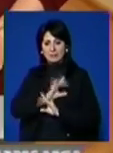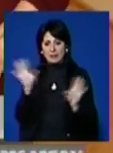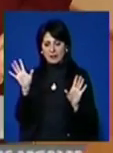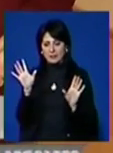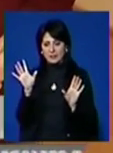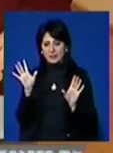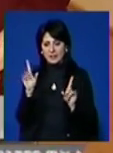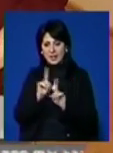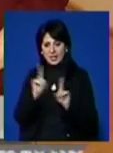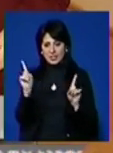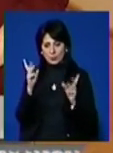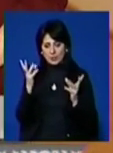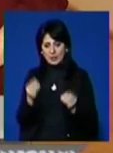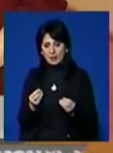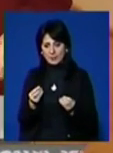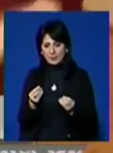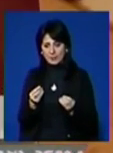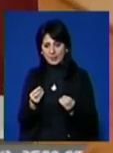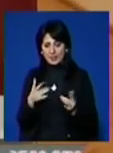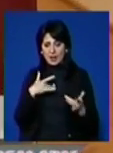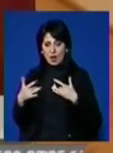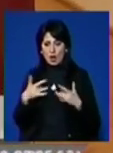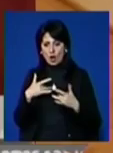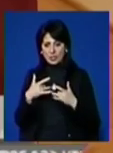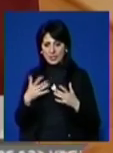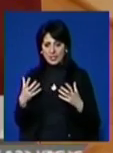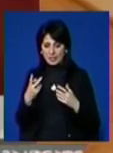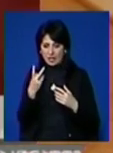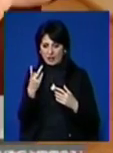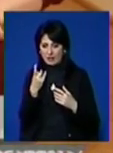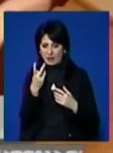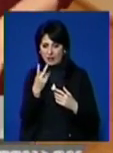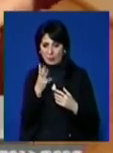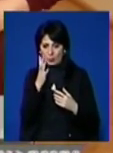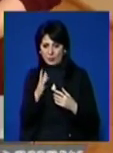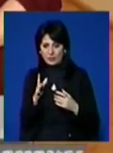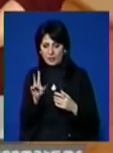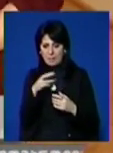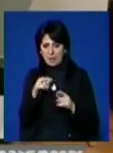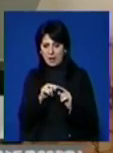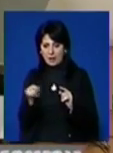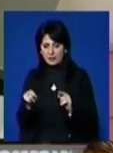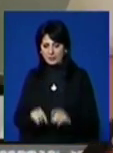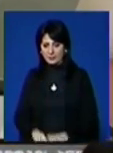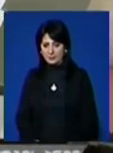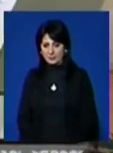იმოდა განსაკუთრებული დღე, გალა კონცერტით, ამისთან ერთი-ორი კონცერტი კიდევ მოსდევს მაისის განმავლობაში.